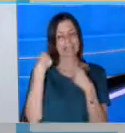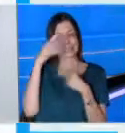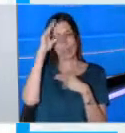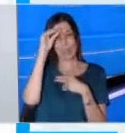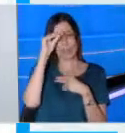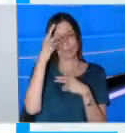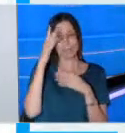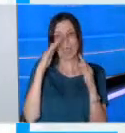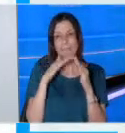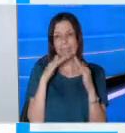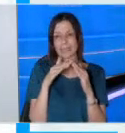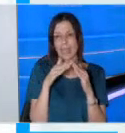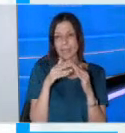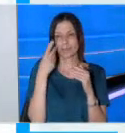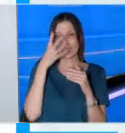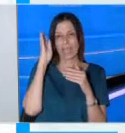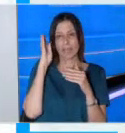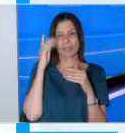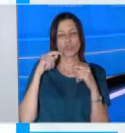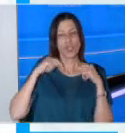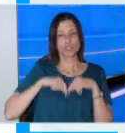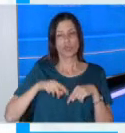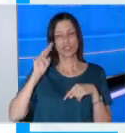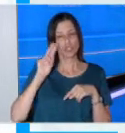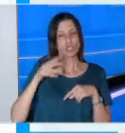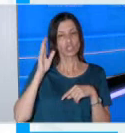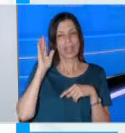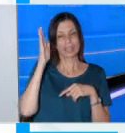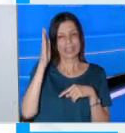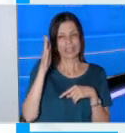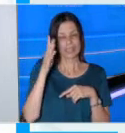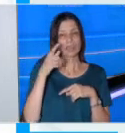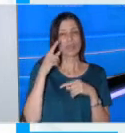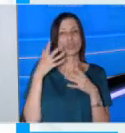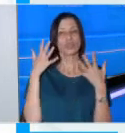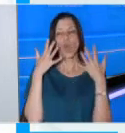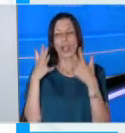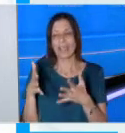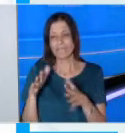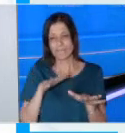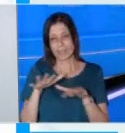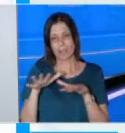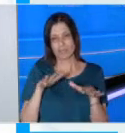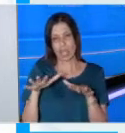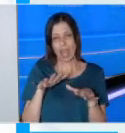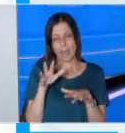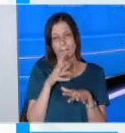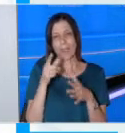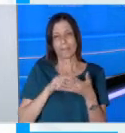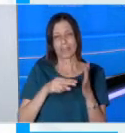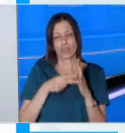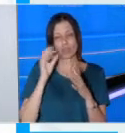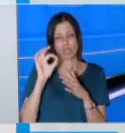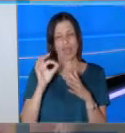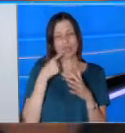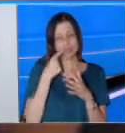הביתה. יאיר לפיד, יושב ראש יש עתיד, מי שמחזיק את המנדט, תוקף את הממשלה במדיניות שלה. זאת